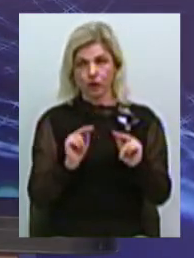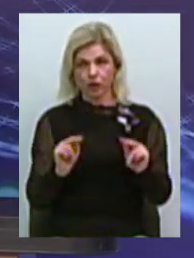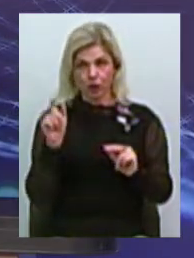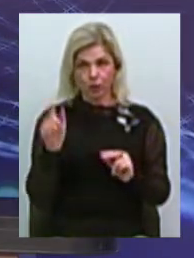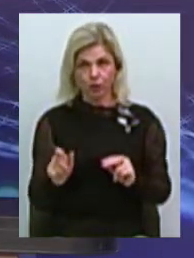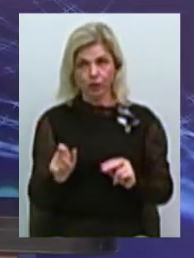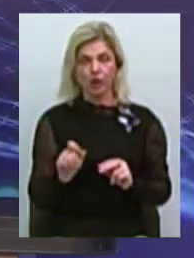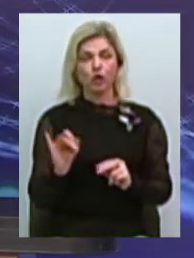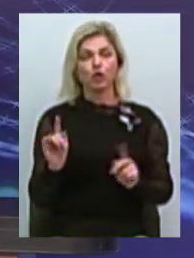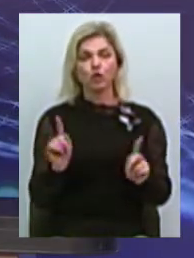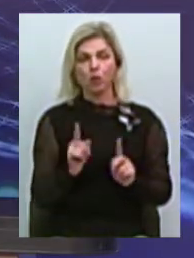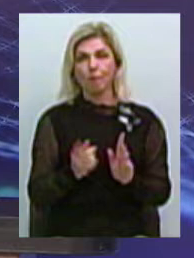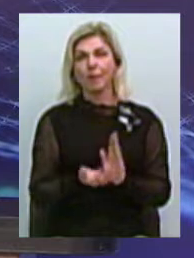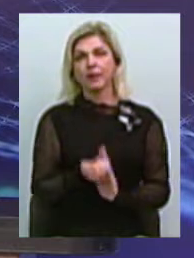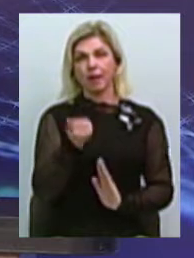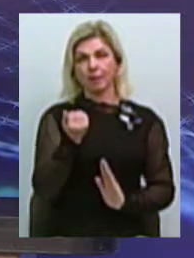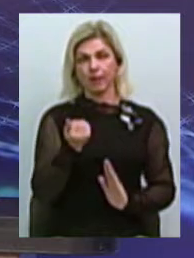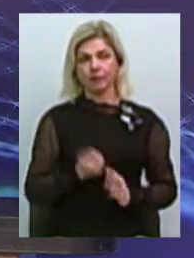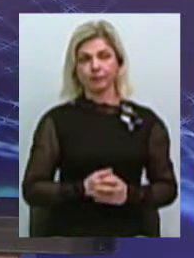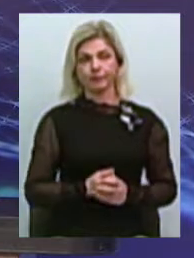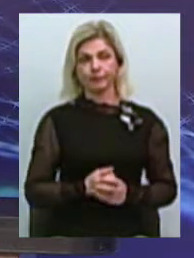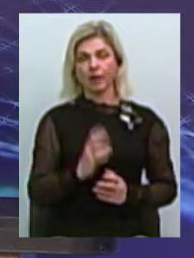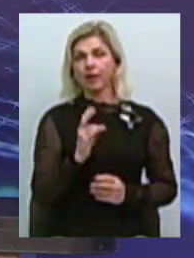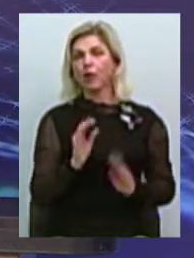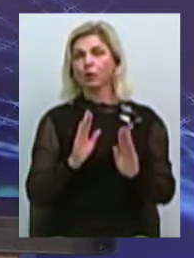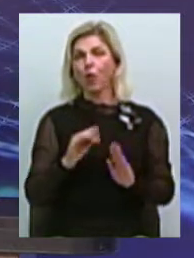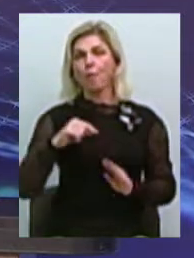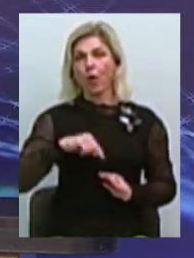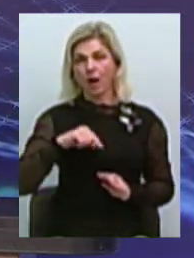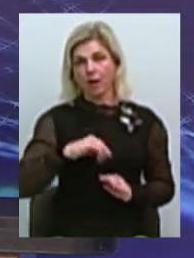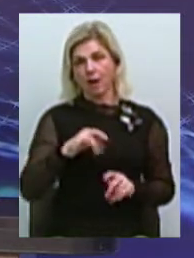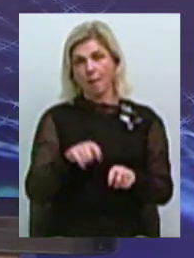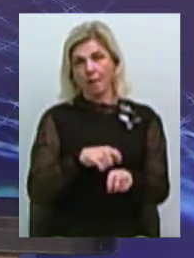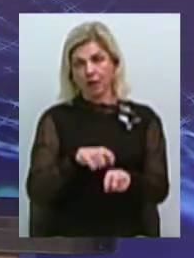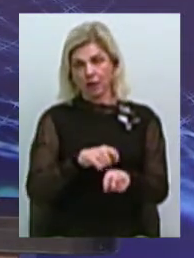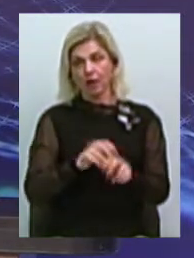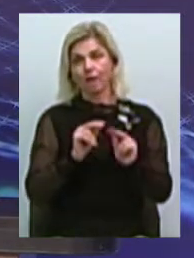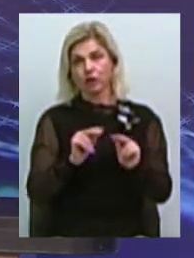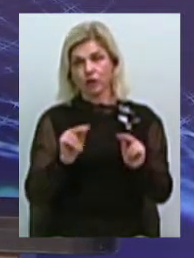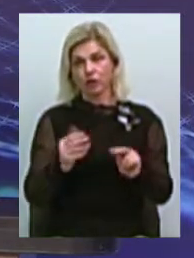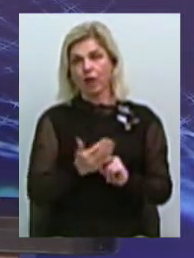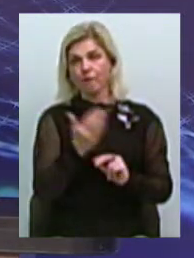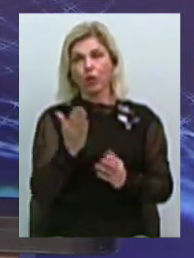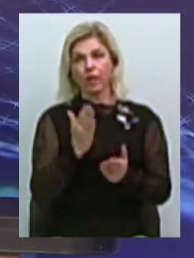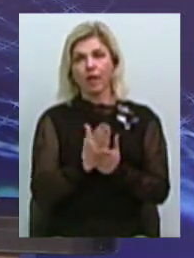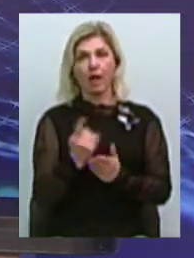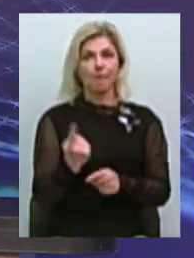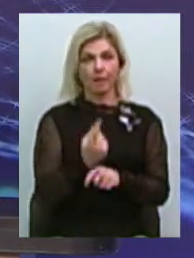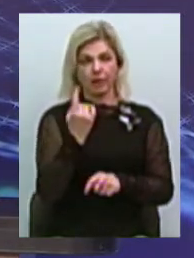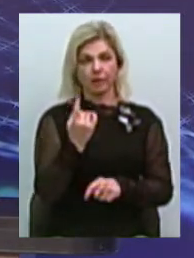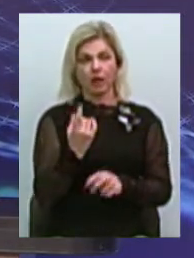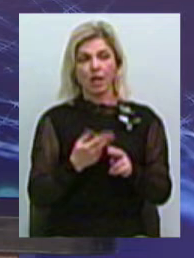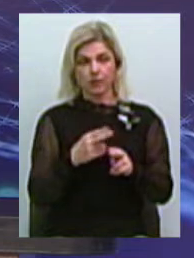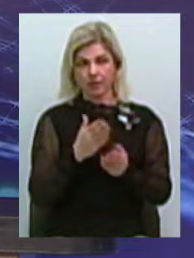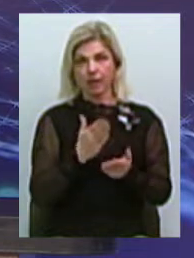і щоб підтримати не лише морально, а й матеріально даних вчителів, адже вони є першими. Це є і матеріальна